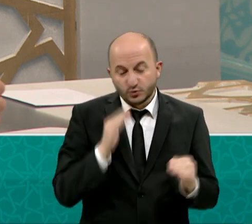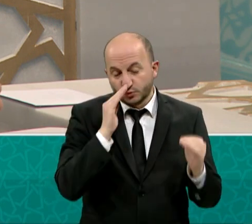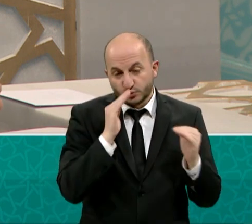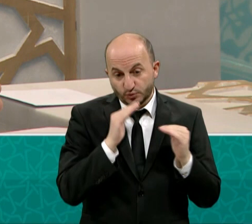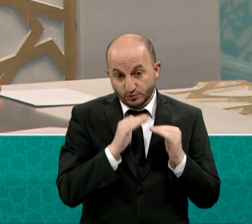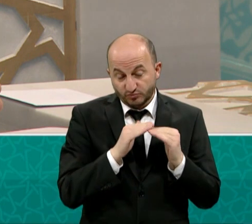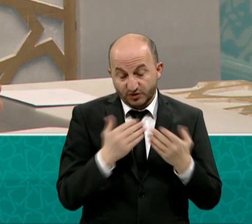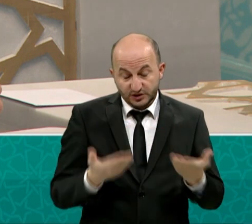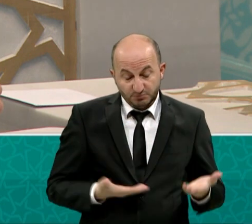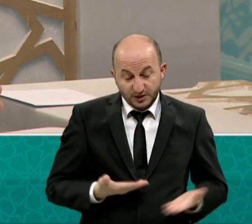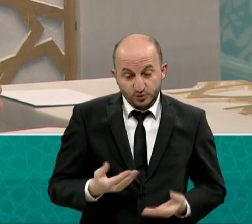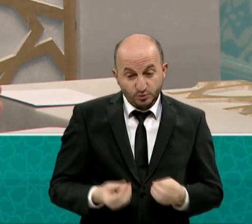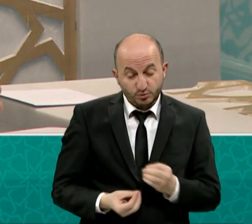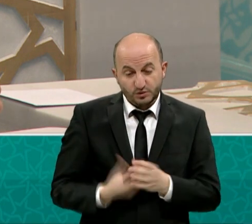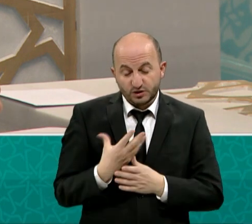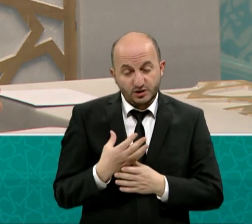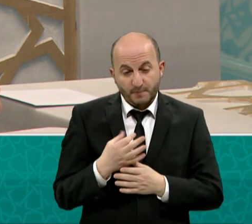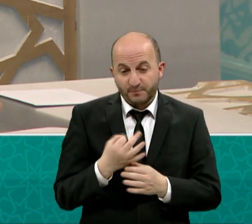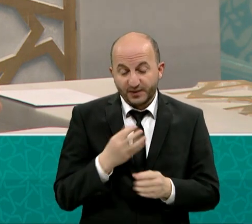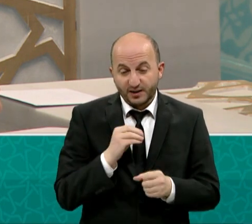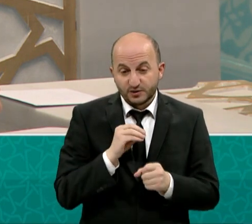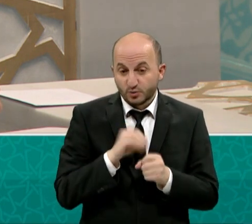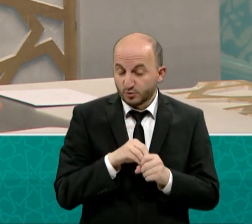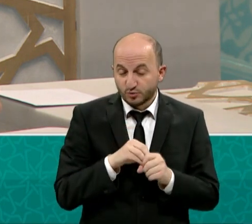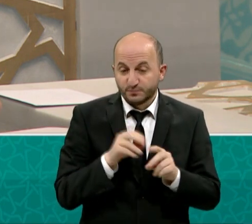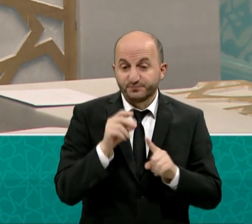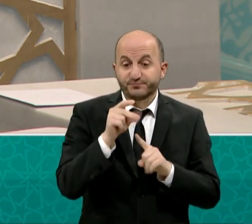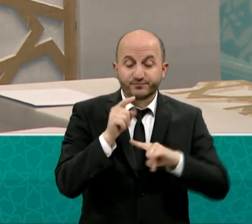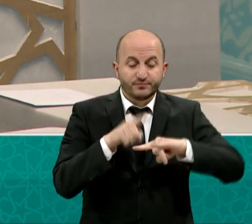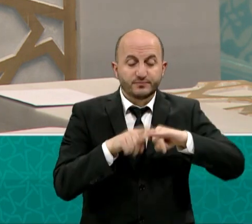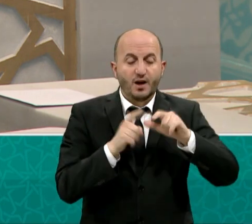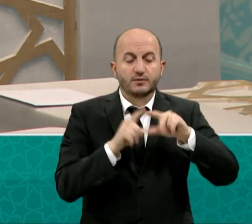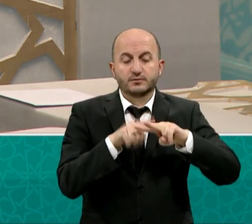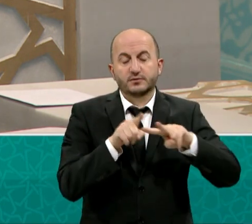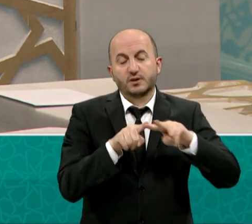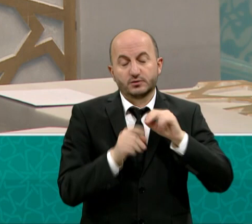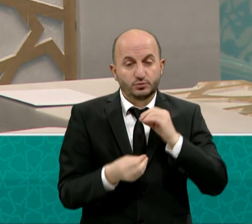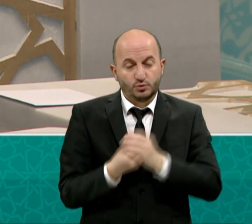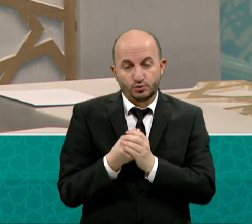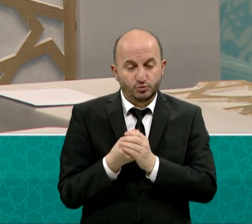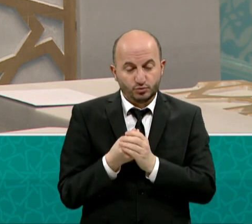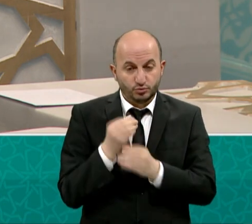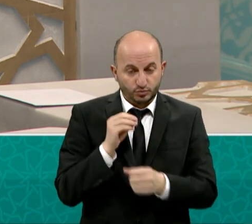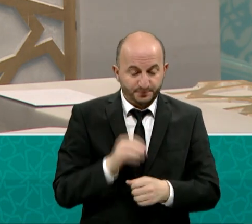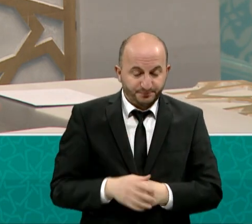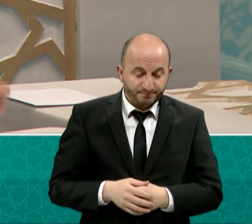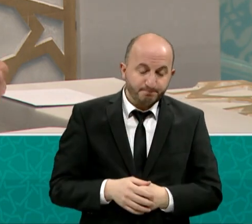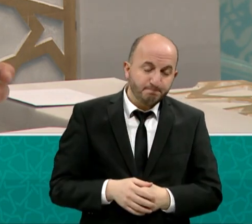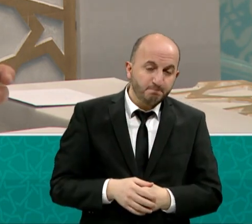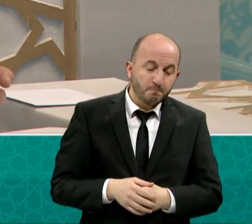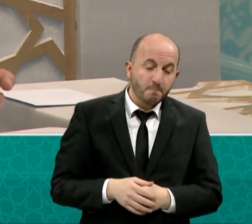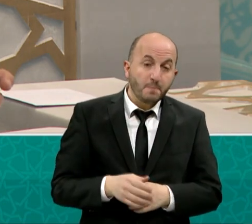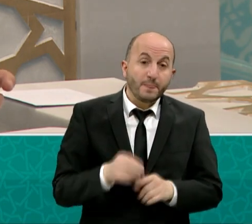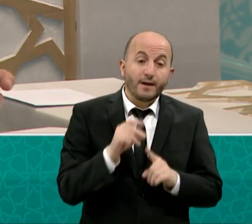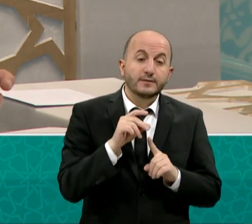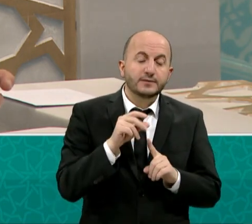ve hizmet üretecek. Neyin sonucu? İhsanın sonucu. Dolayısıyla değerli kardeşlerim, ihsan